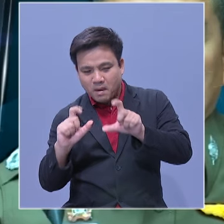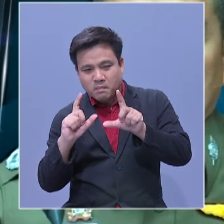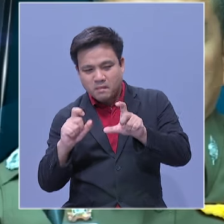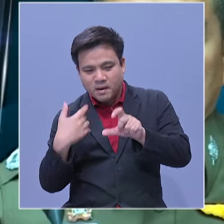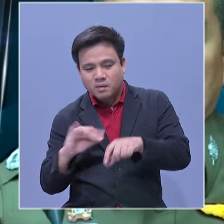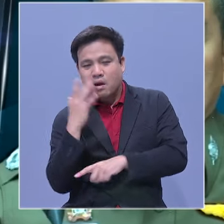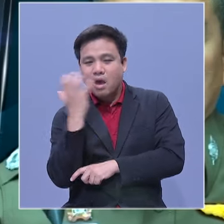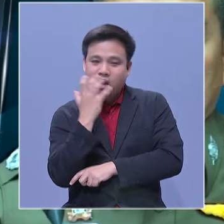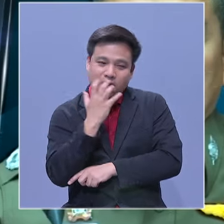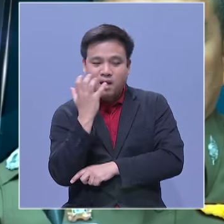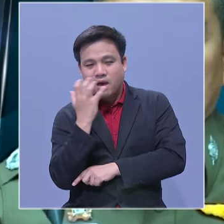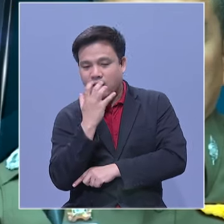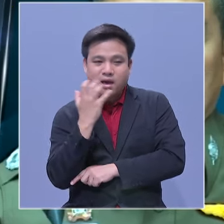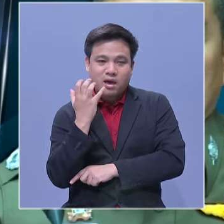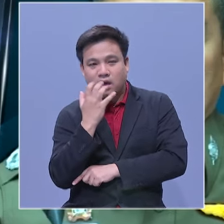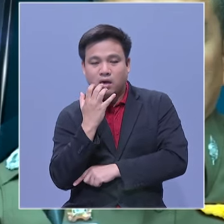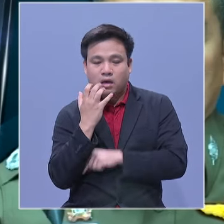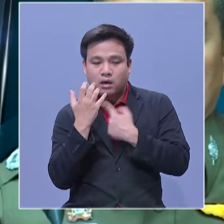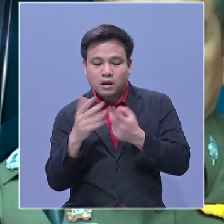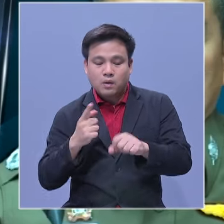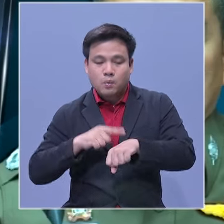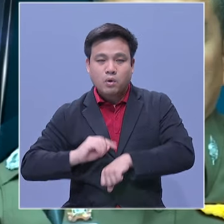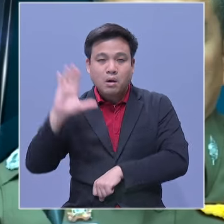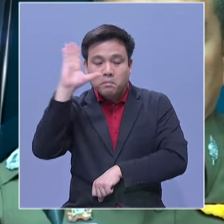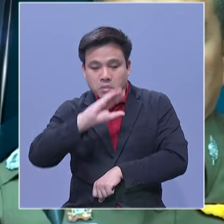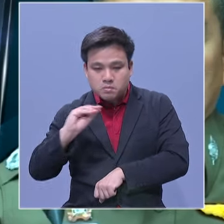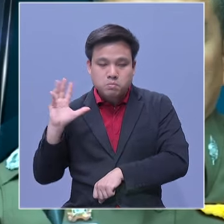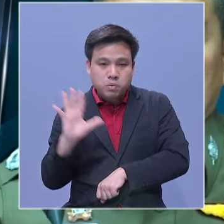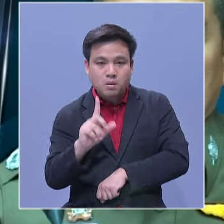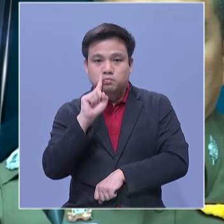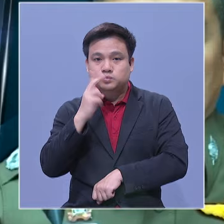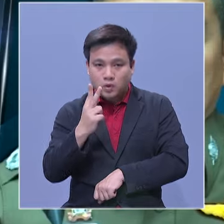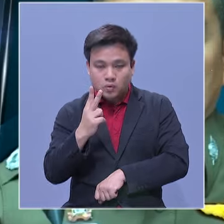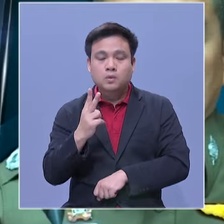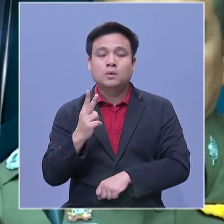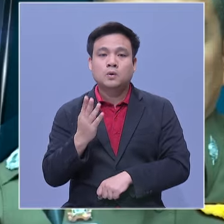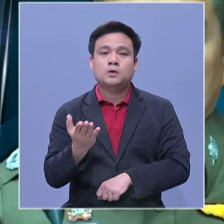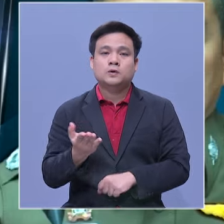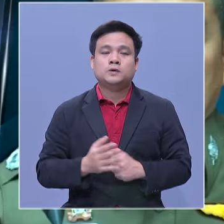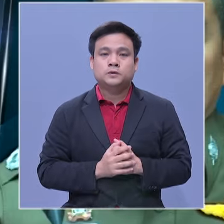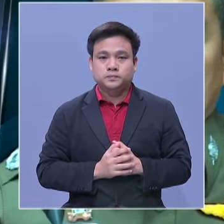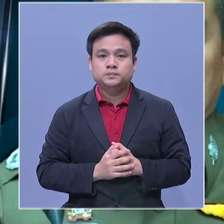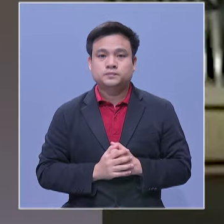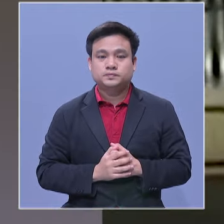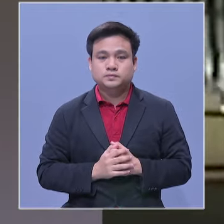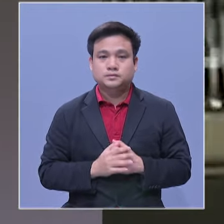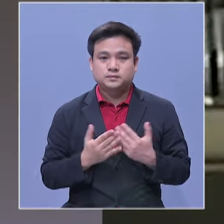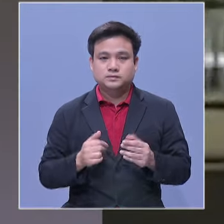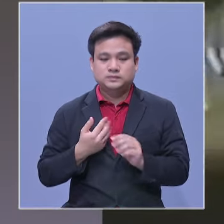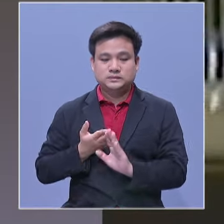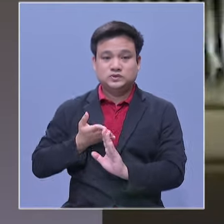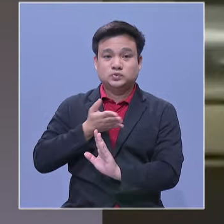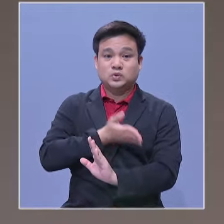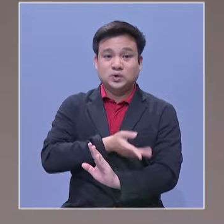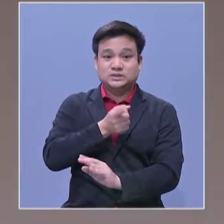กลางคืนส่วนนี้ตำรวจบอกว่าขอตรวจสอบก่อนนะคะแต่ว่าเหตุการณ์ช่วงก่อนเกิดเหตุคาดว่าน่าจะเกิดจากการรวมตัวกันแล้วมีการพูด